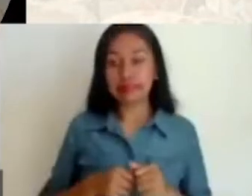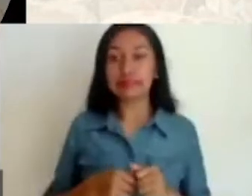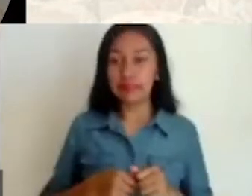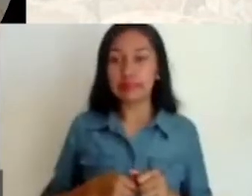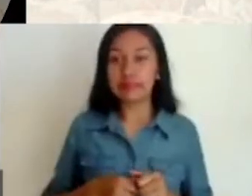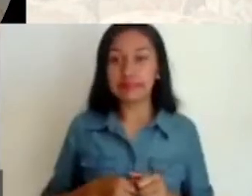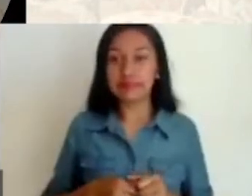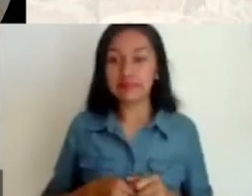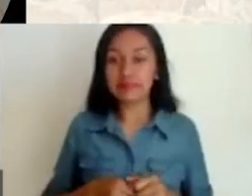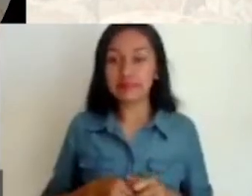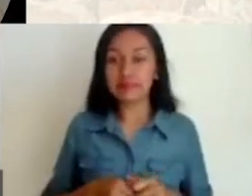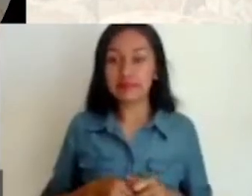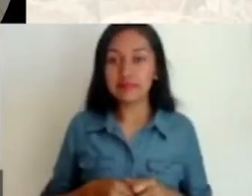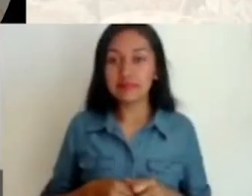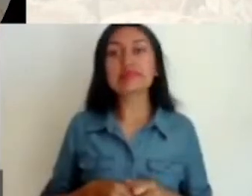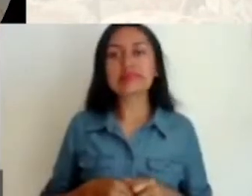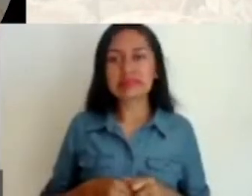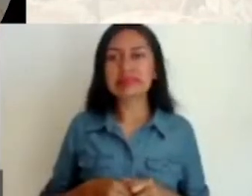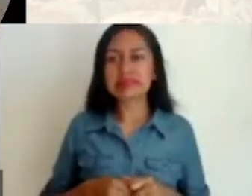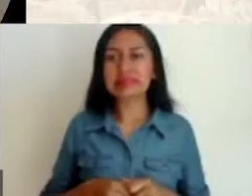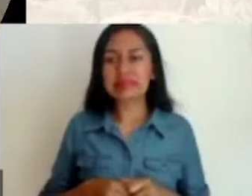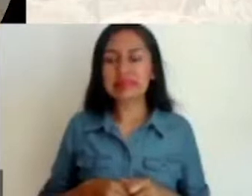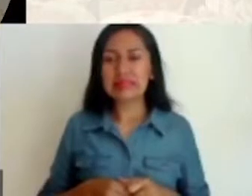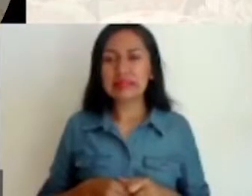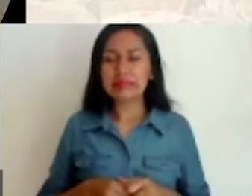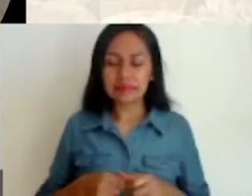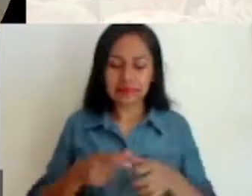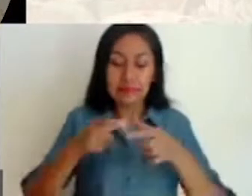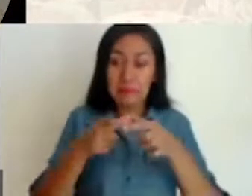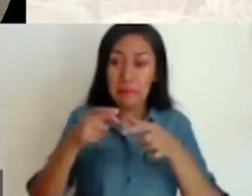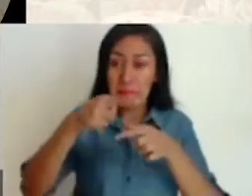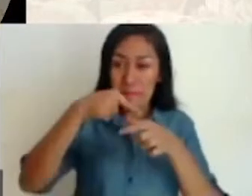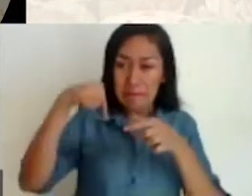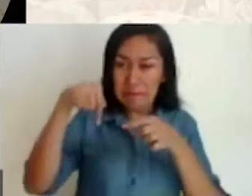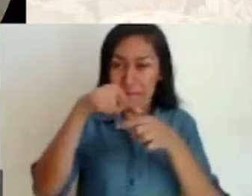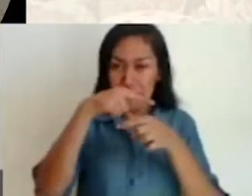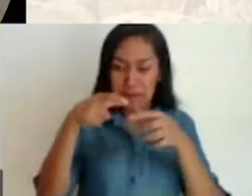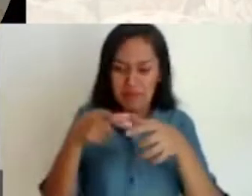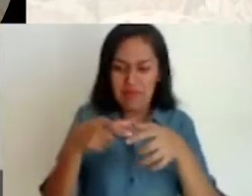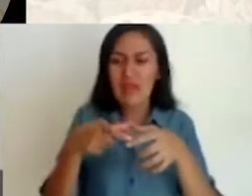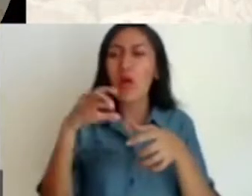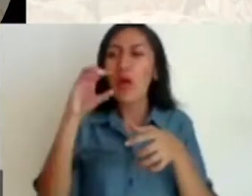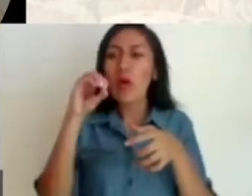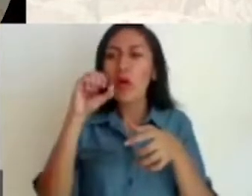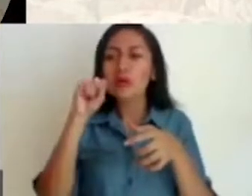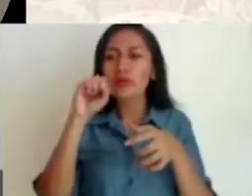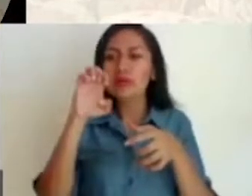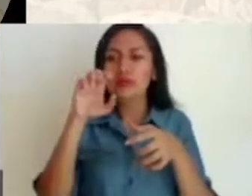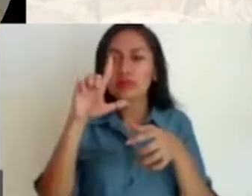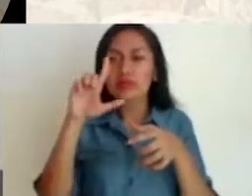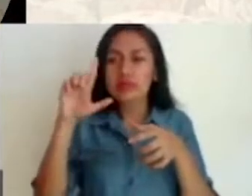di propagazione dell'infezione. Il vettore della malattia risultò essere una pulce del ratto, la Xenopsilla